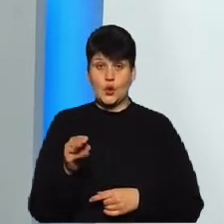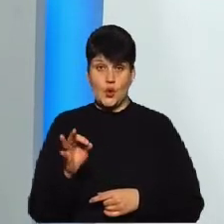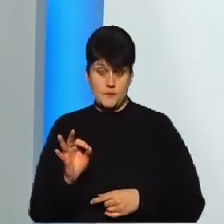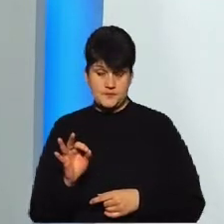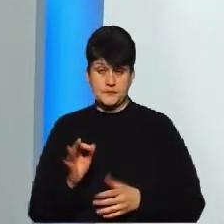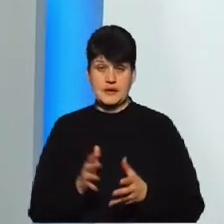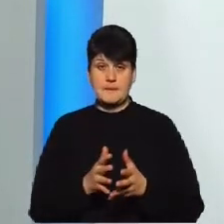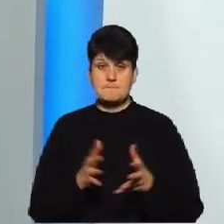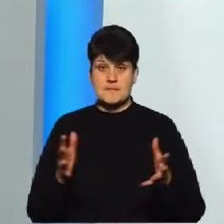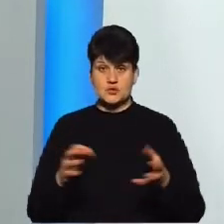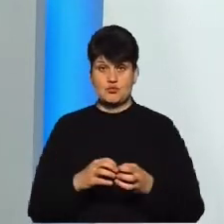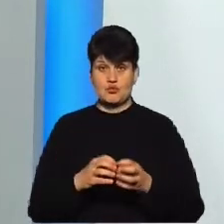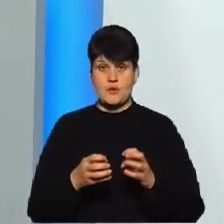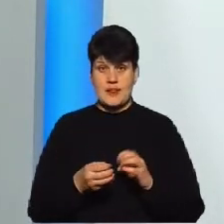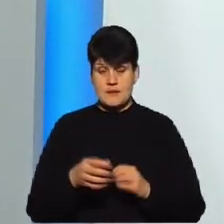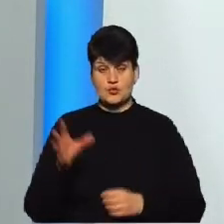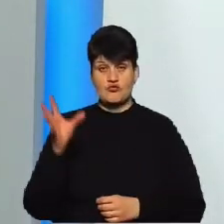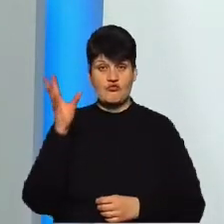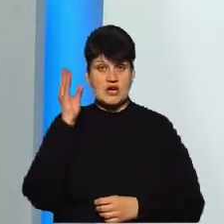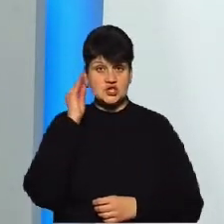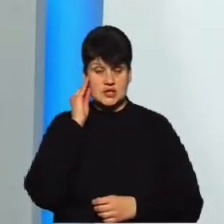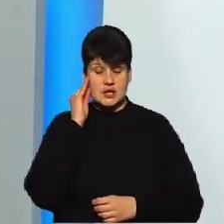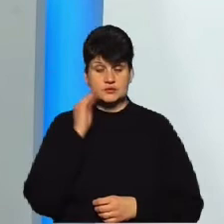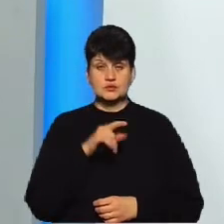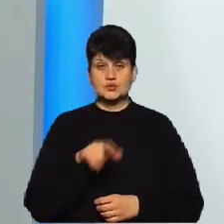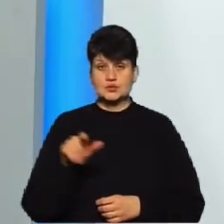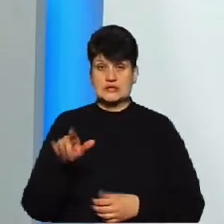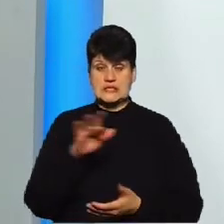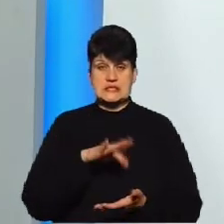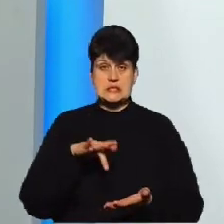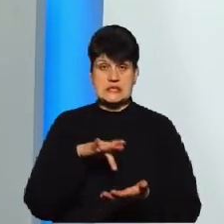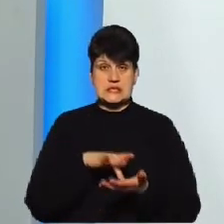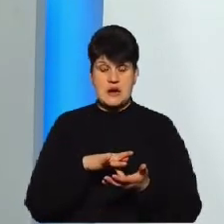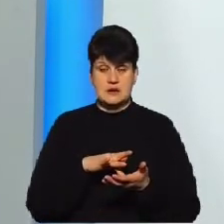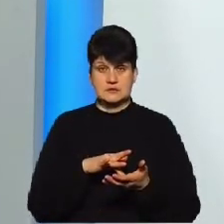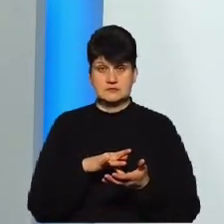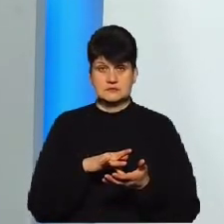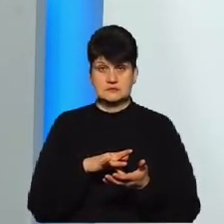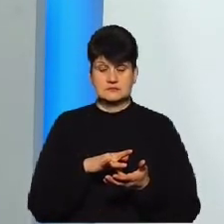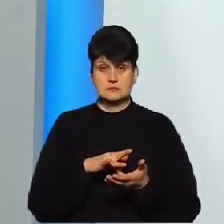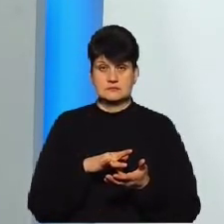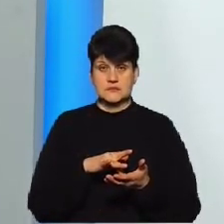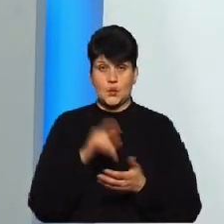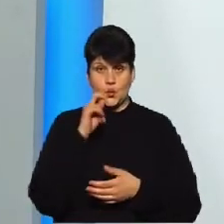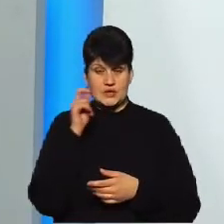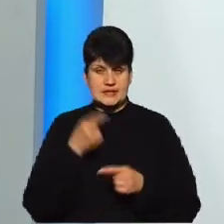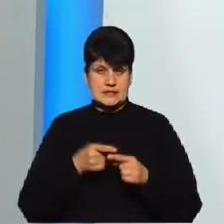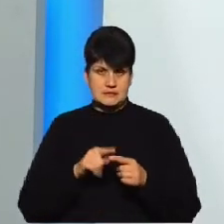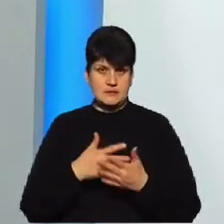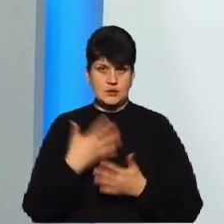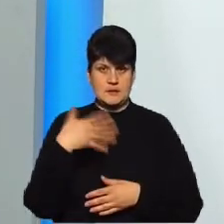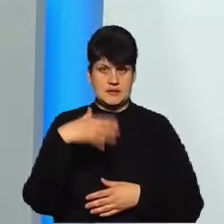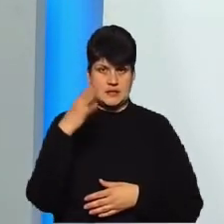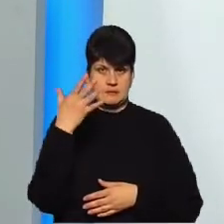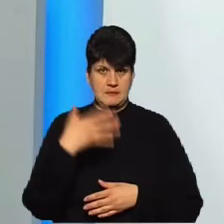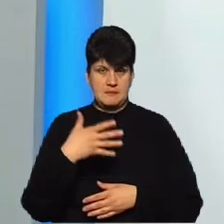більшою загрозою вважають мешканці центрального регіону. Це майже 55% переконані,